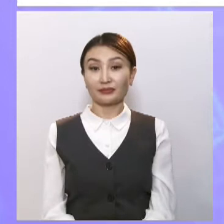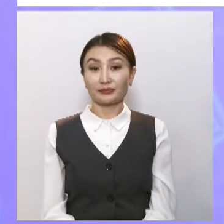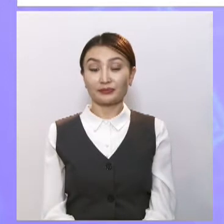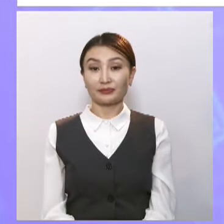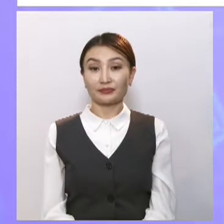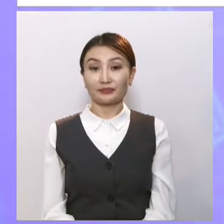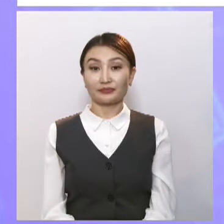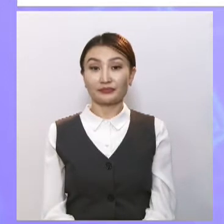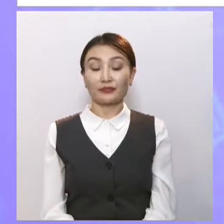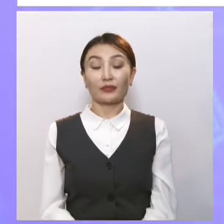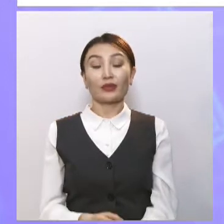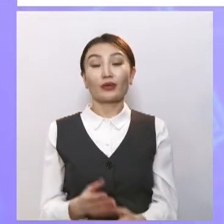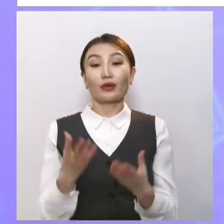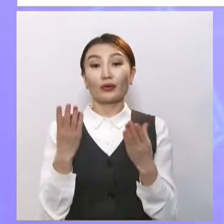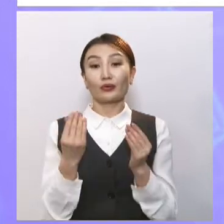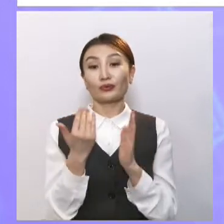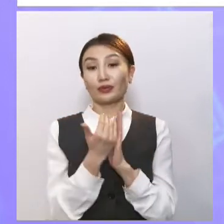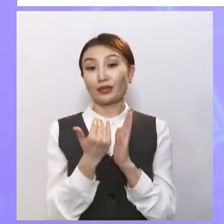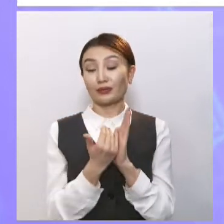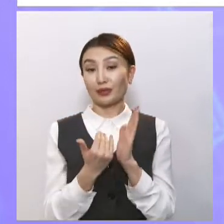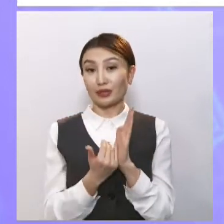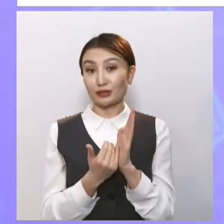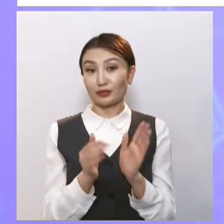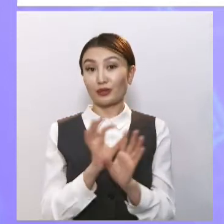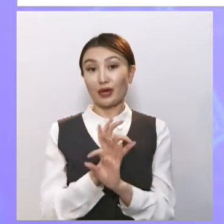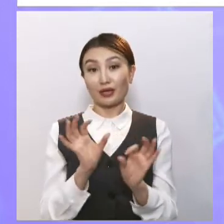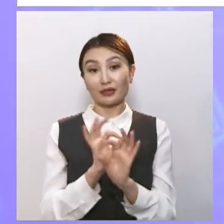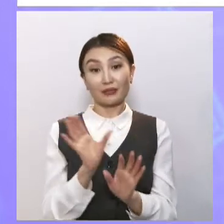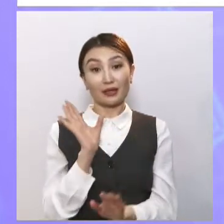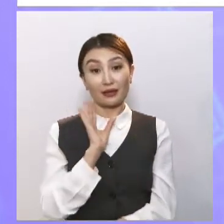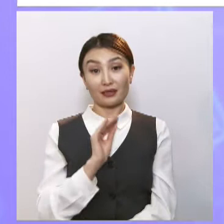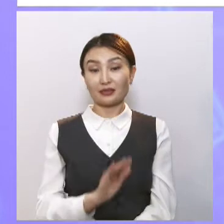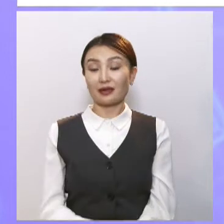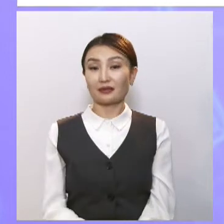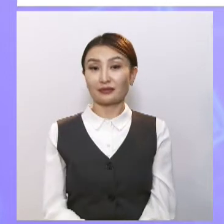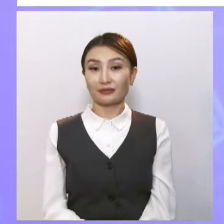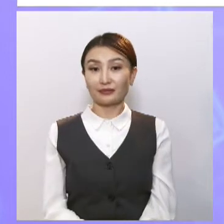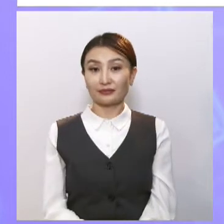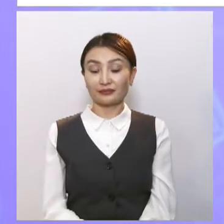Күн тартибиңер жөнүндө айтып бере аласыңар.